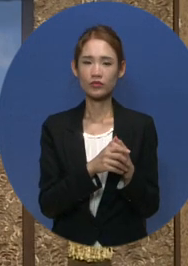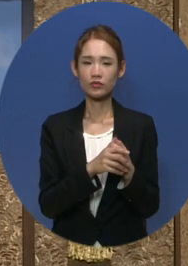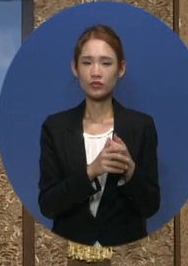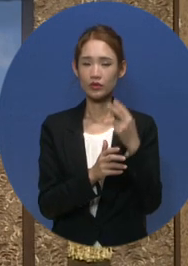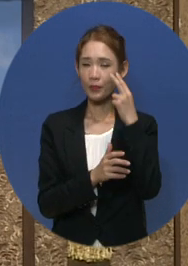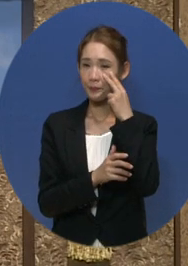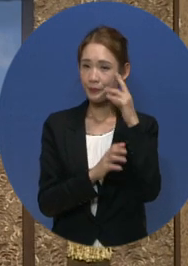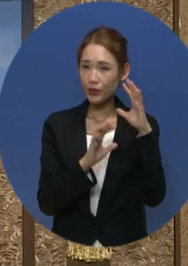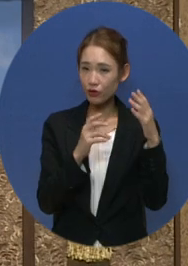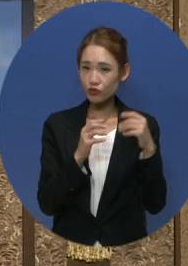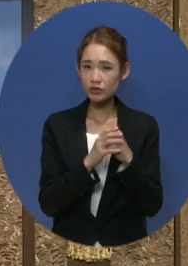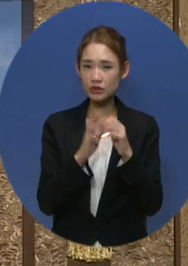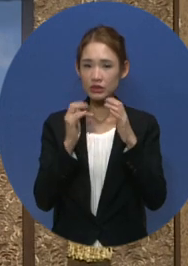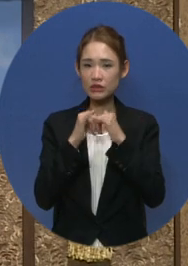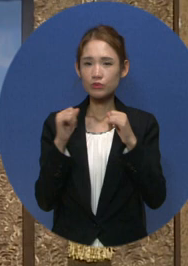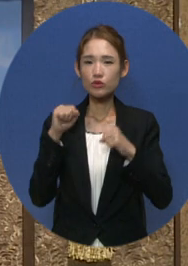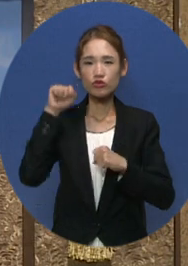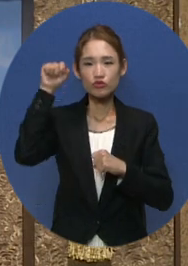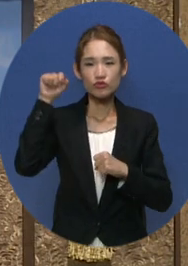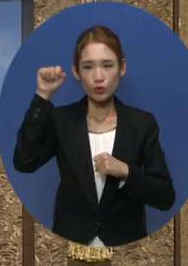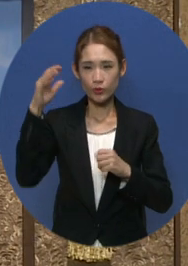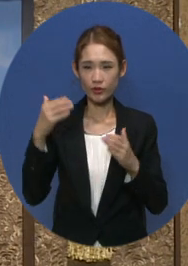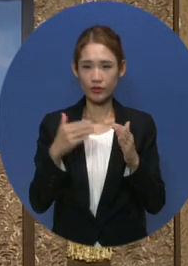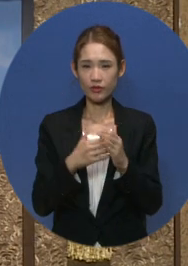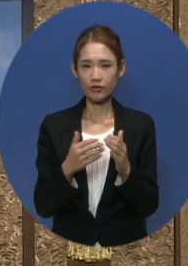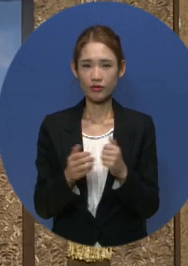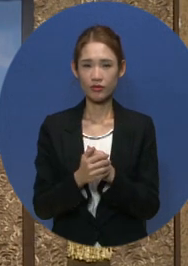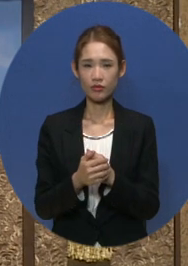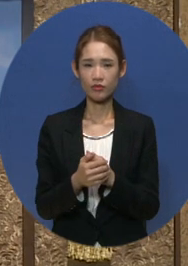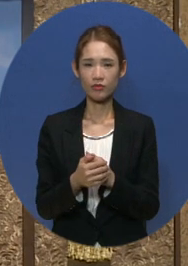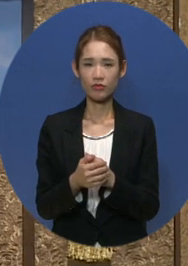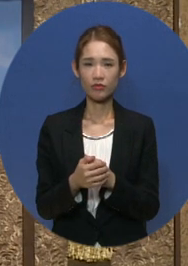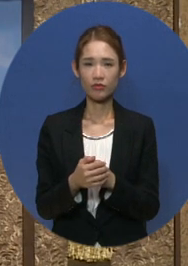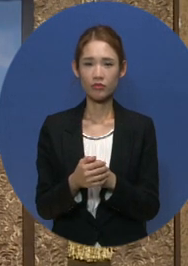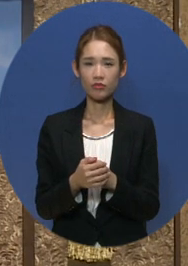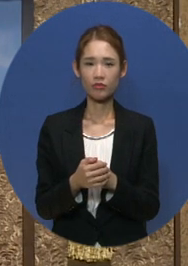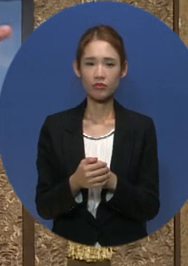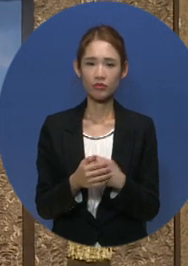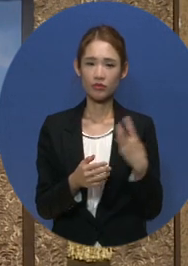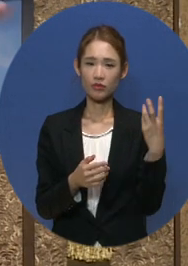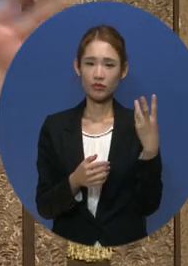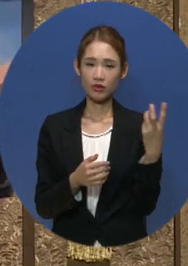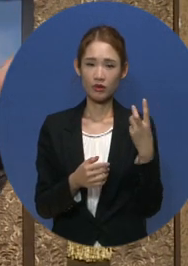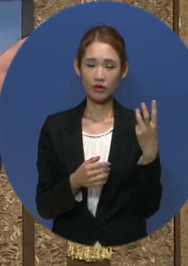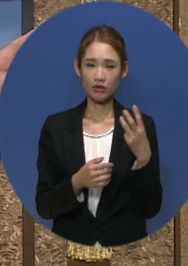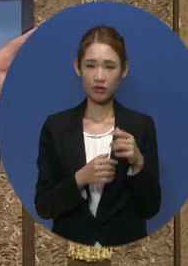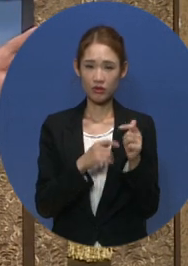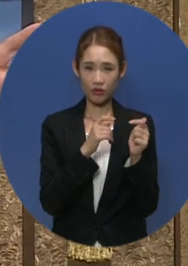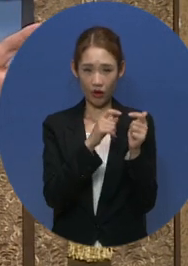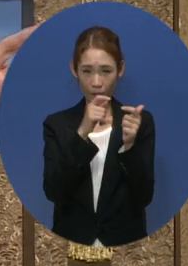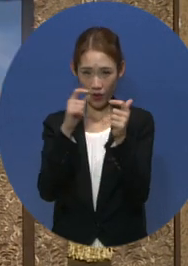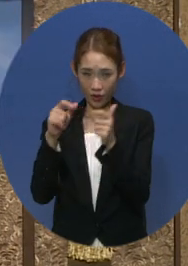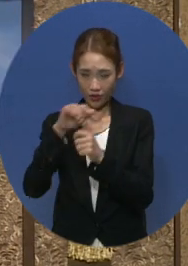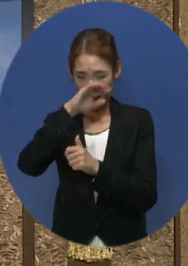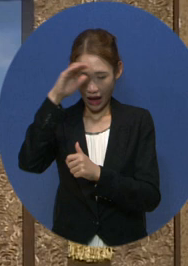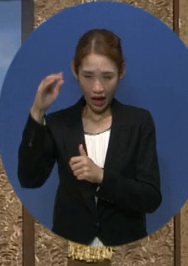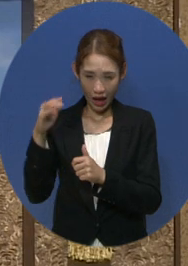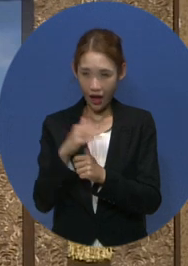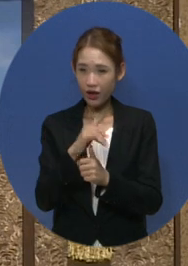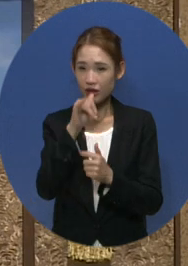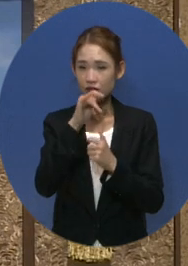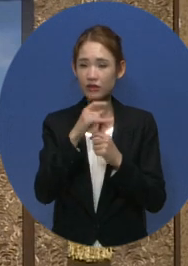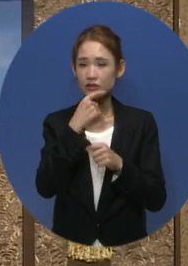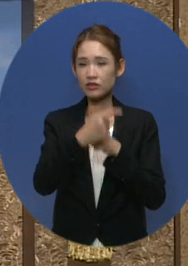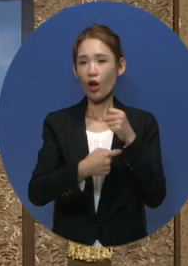미국은 이게 시민운동이 됐어요. 그래서 3,000개니까 지역마다 없는 데가 없습니다. 거기서